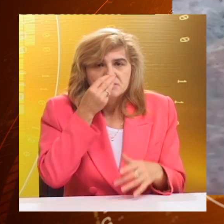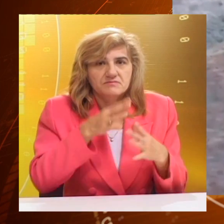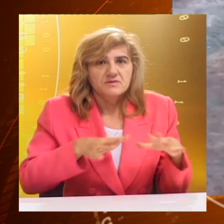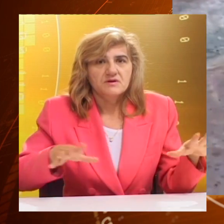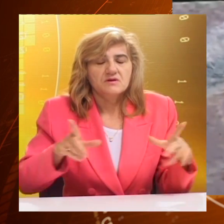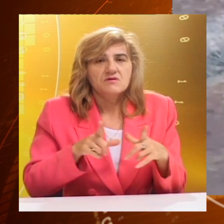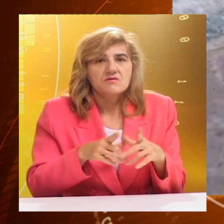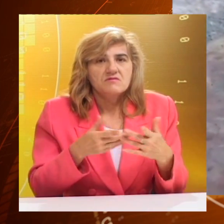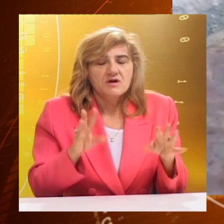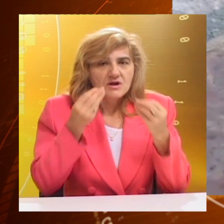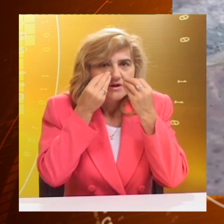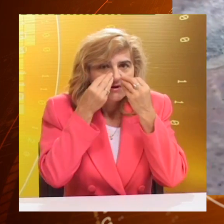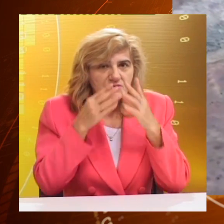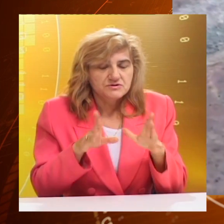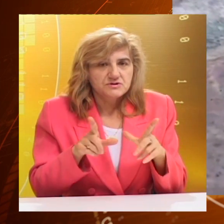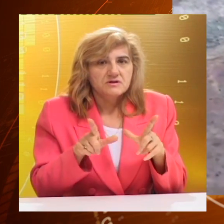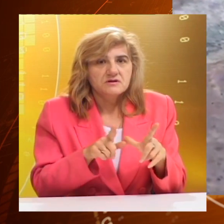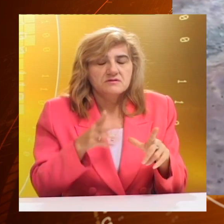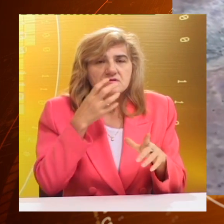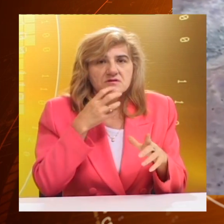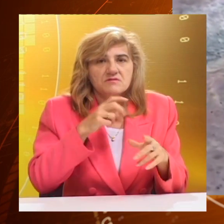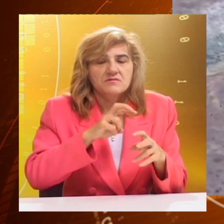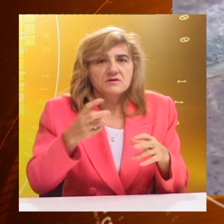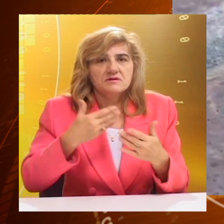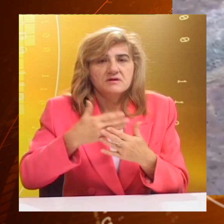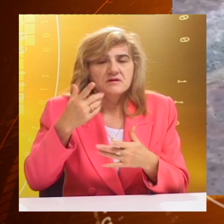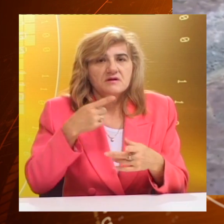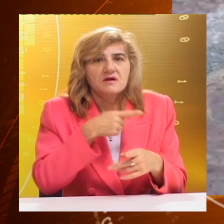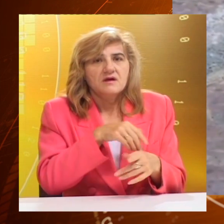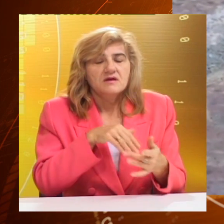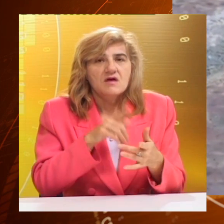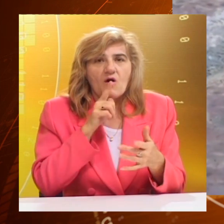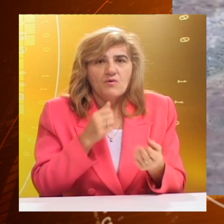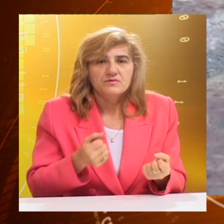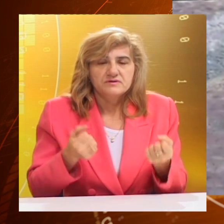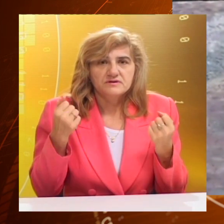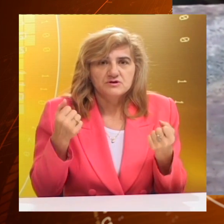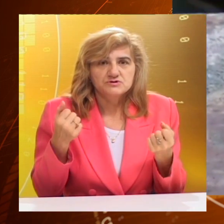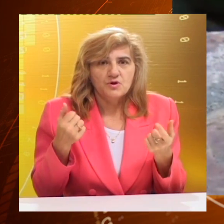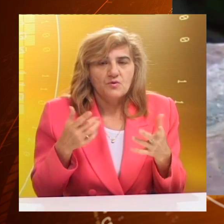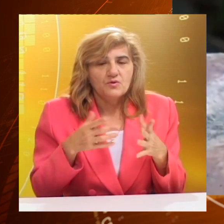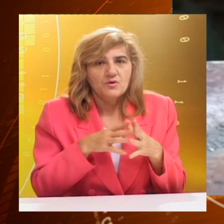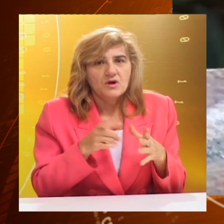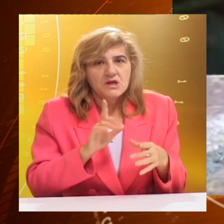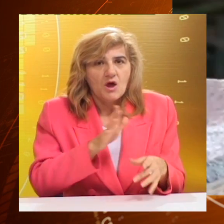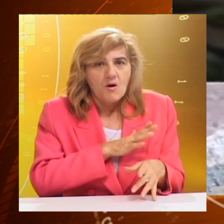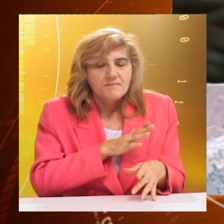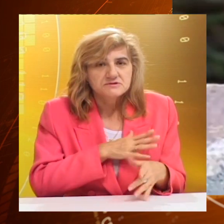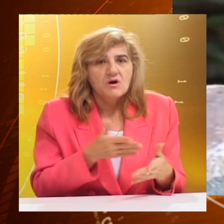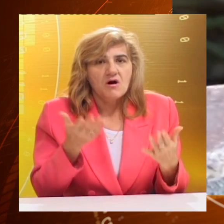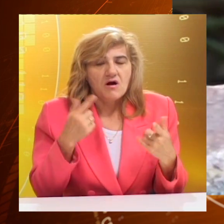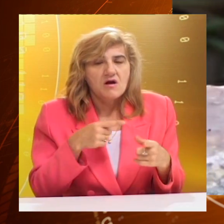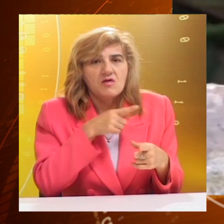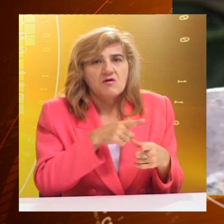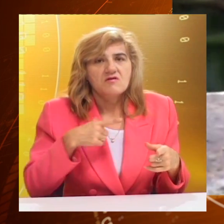hemikalijama. Smrdibube prave velike štete u ratarstvu, a posebno povrtarstvu. One spadaju u vrstu stenica, te ih se jako teško rešiti. Nisu